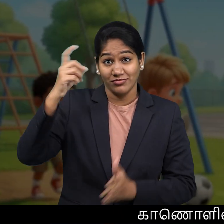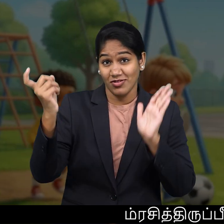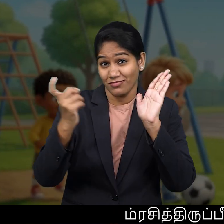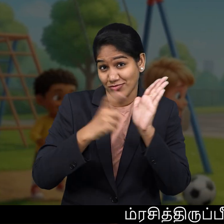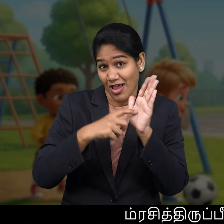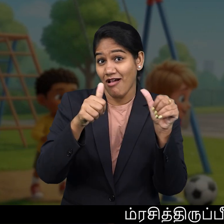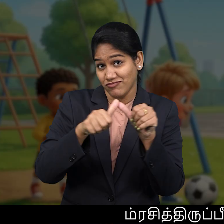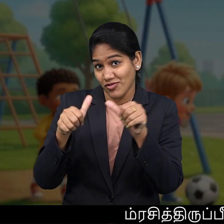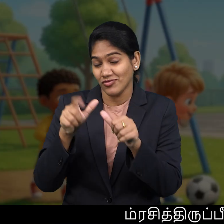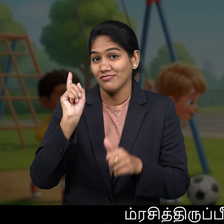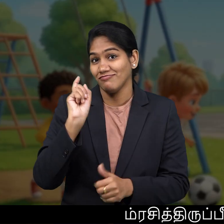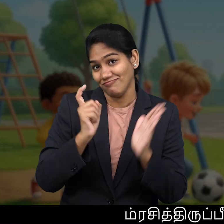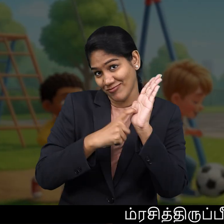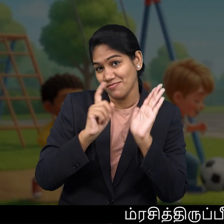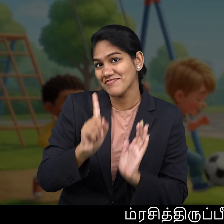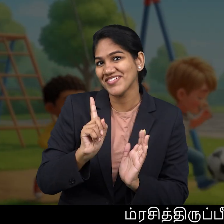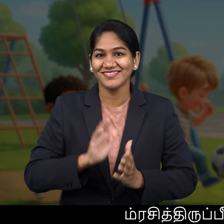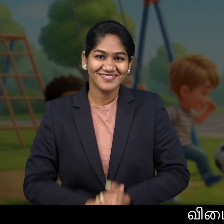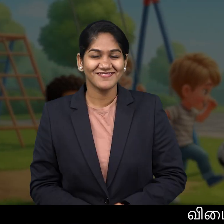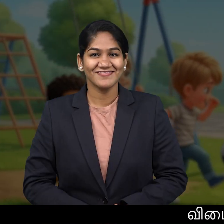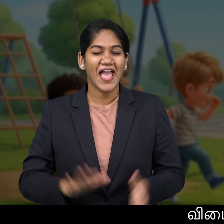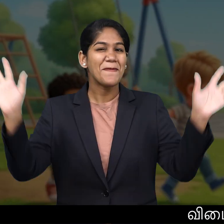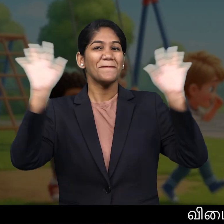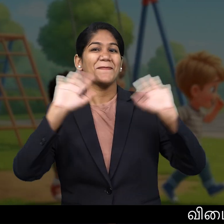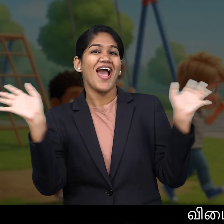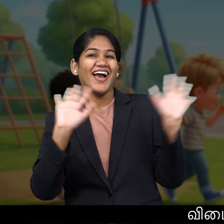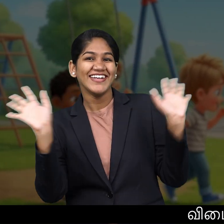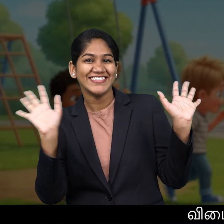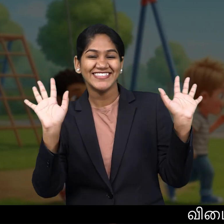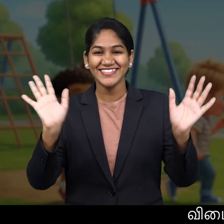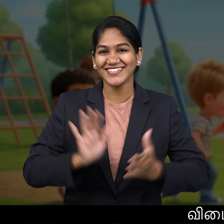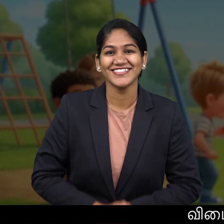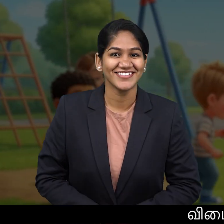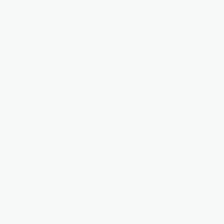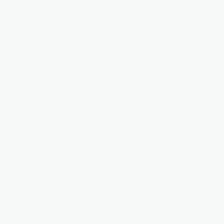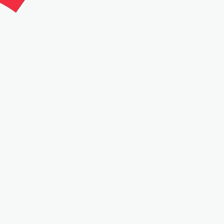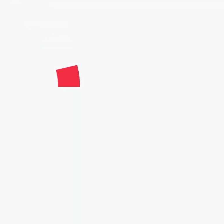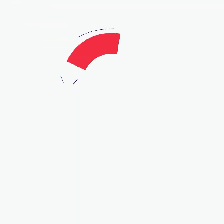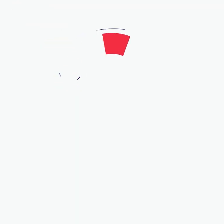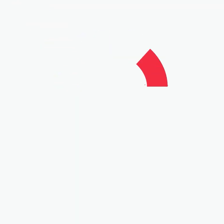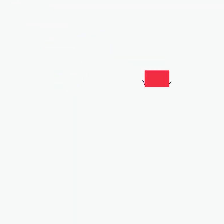அனைவரும் ரசித்திருப்பீர்கள் என்று நம்புகிறேன். மீண்டும் சந்திப்போம் குழந்தைகளே.